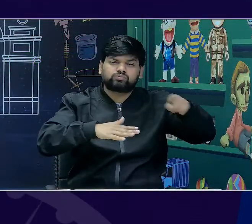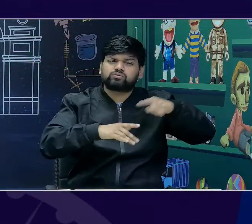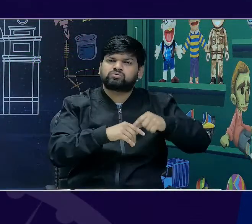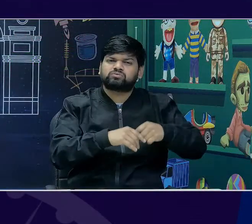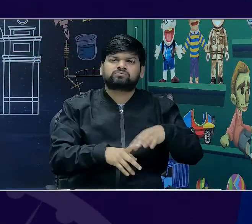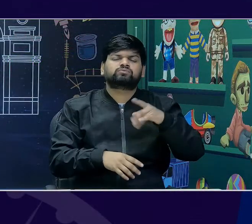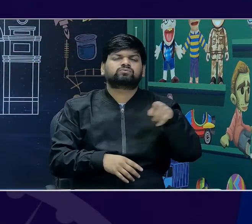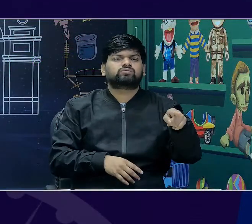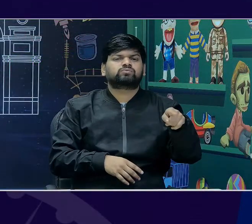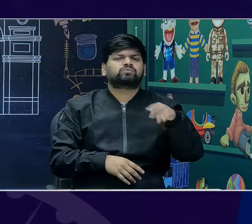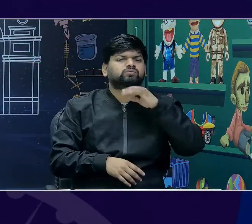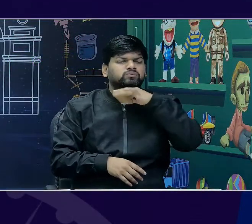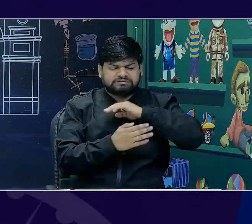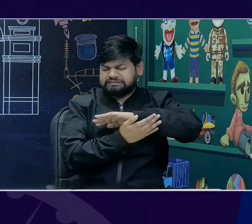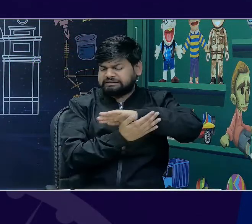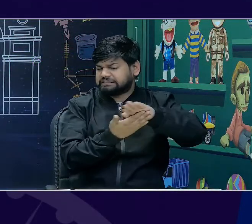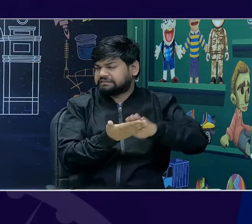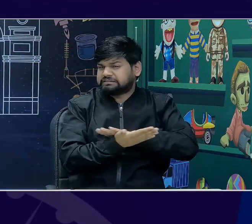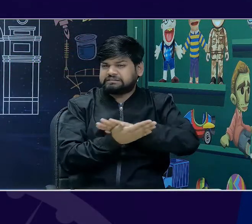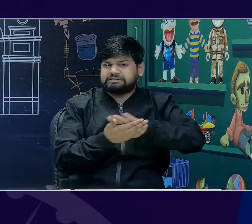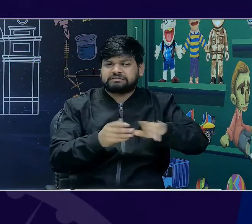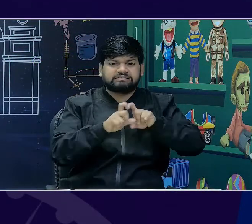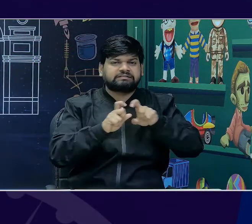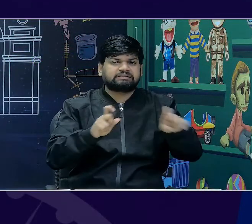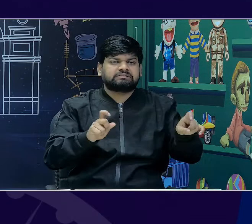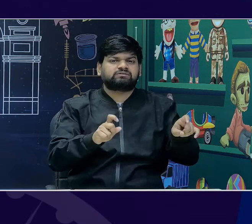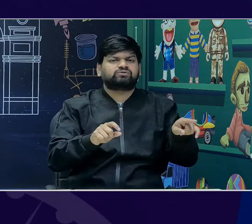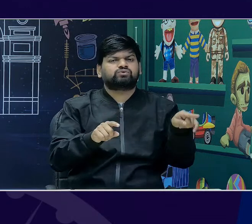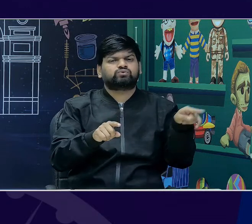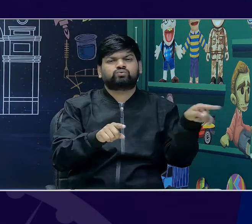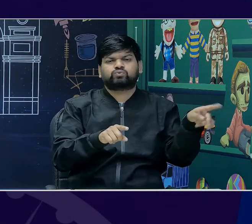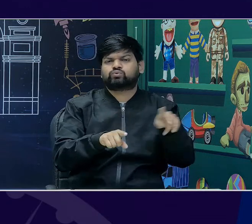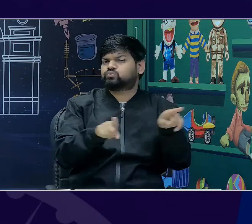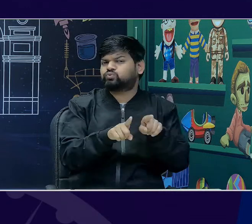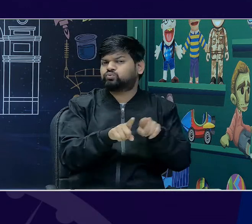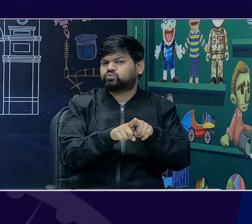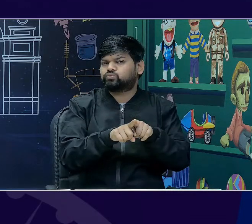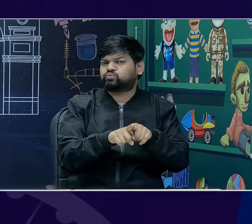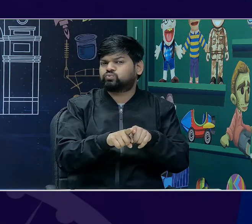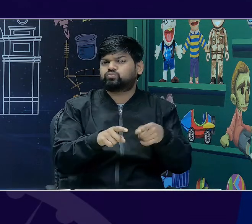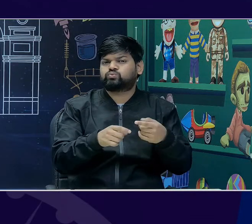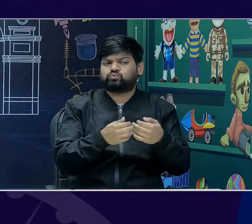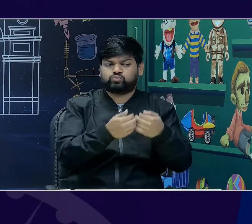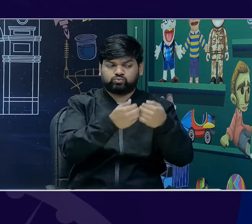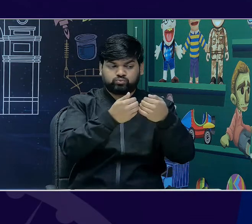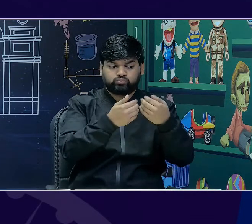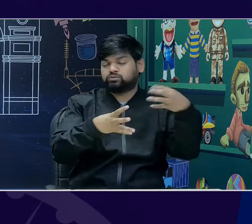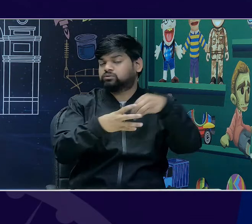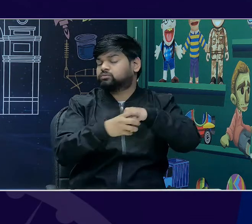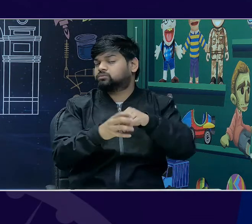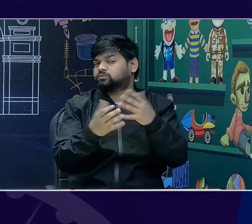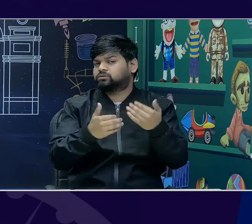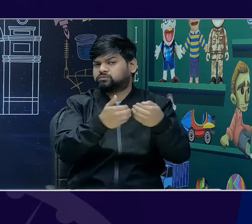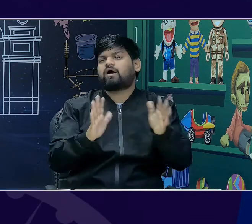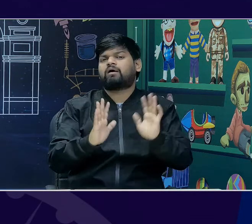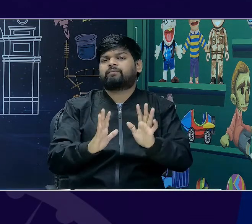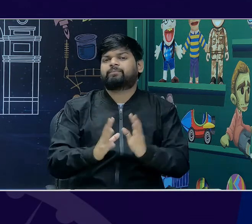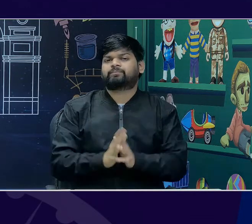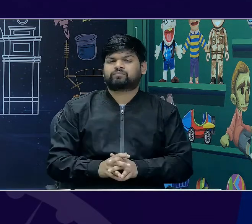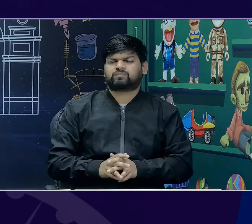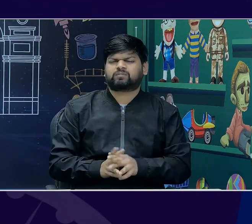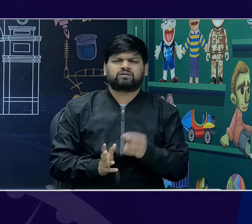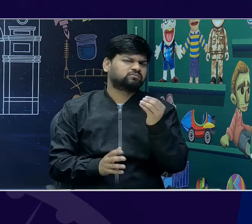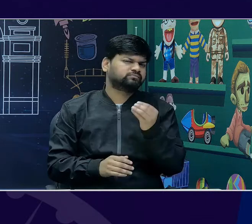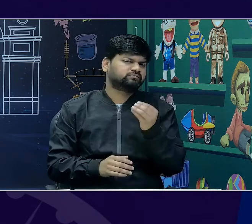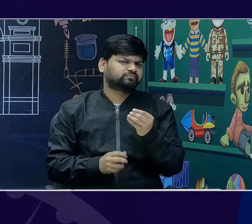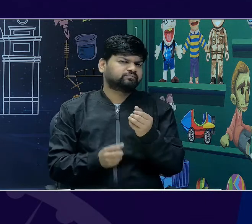non-rival or non-excludable. So they are not both rival and excludable. आप कई चीज़ें होती हैं गवर्नमेंट